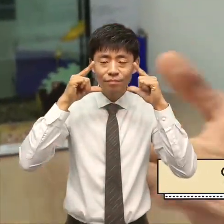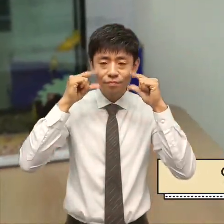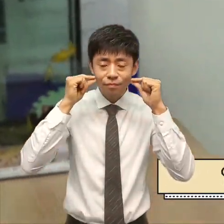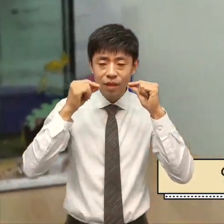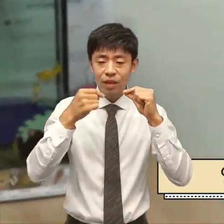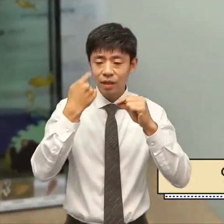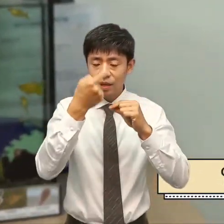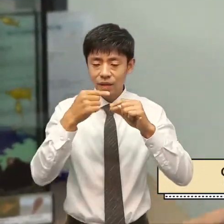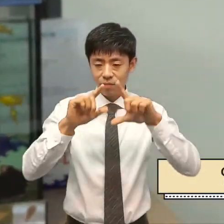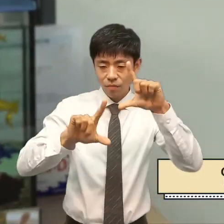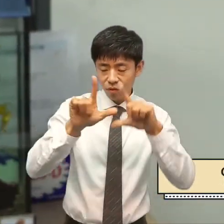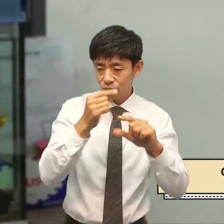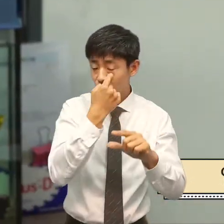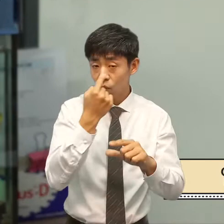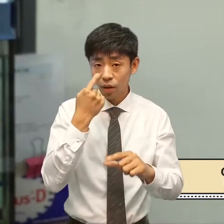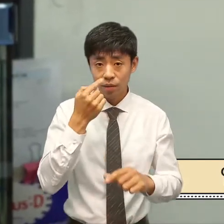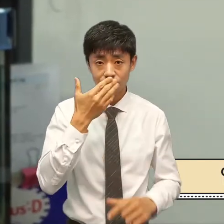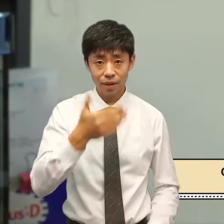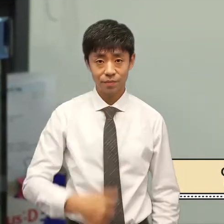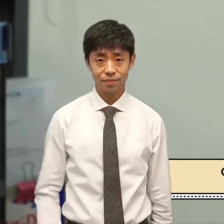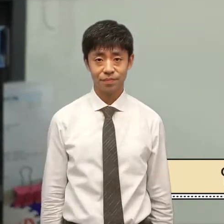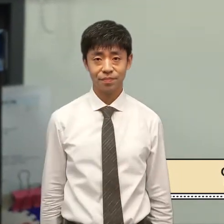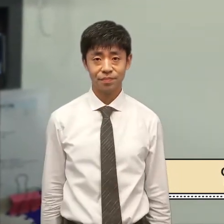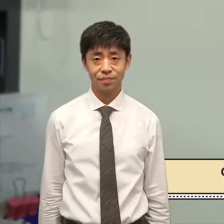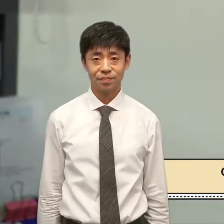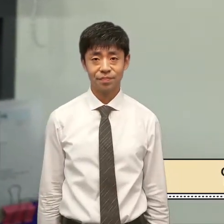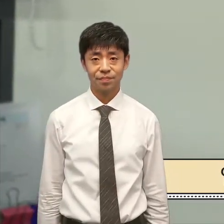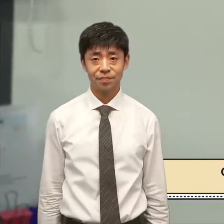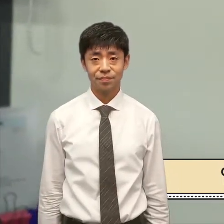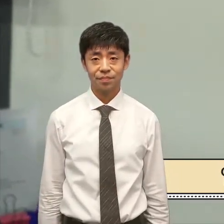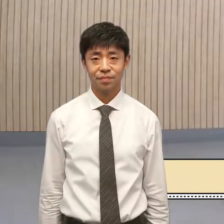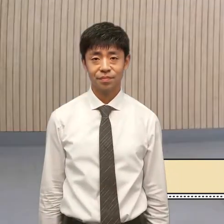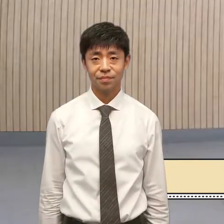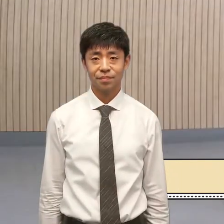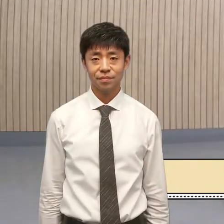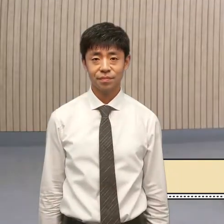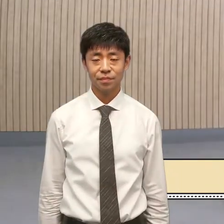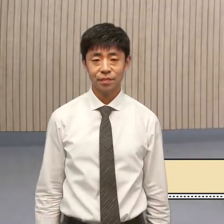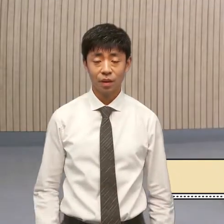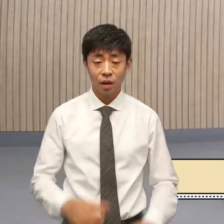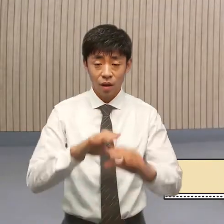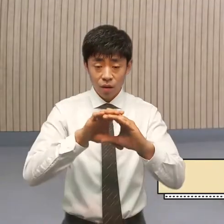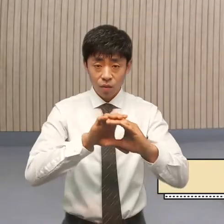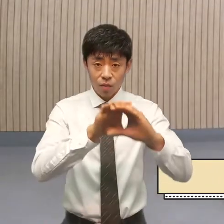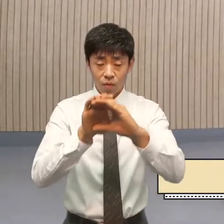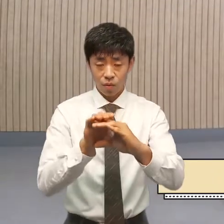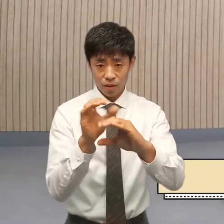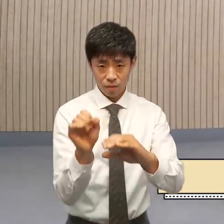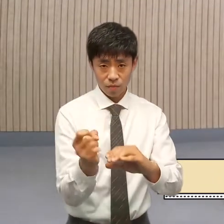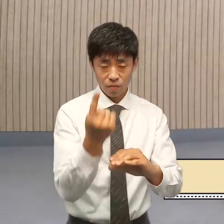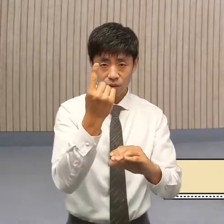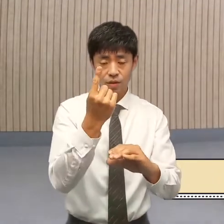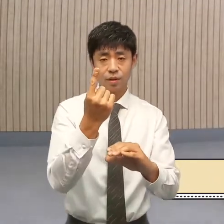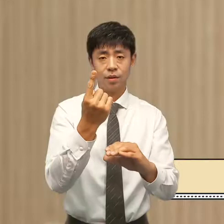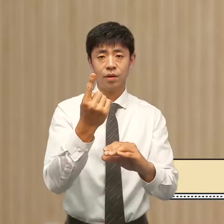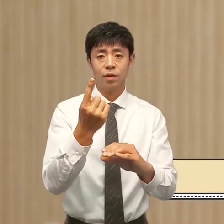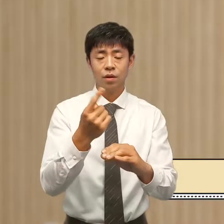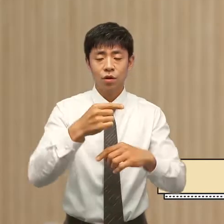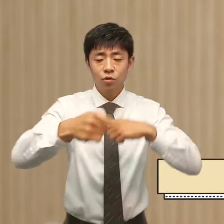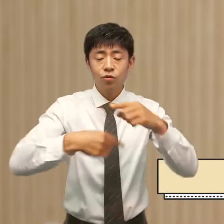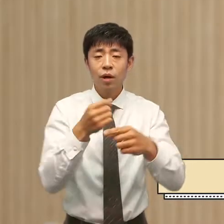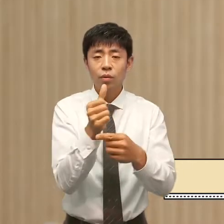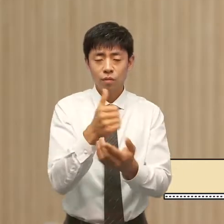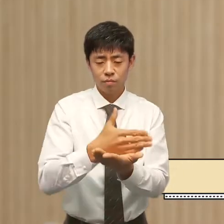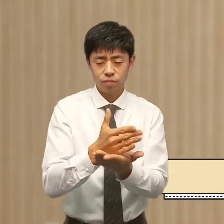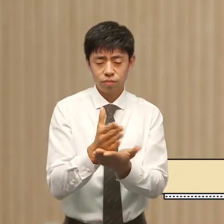해가지고 입모양을 볼 수 있게끔 이렇게 통역 지원을 하고 있습니다. 아이러니하게도 이제 코로나로 인해서 수화